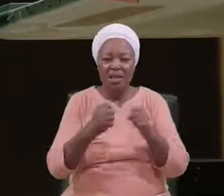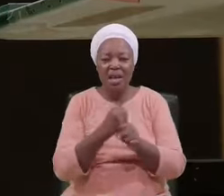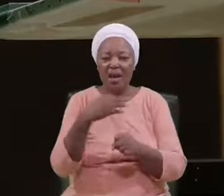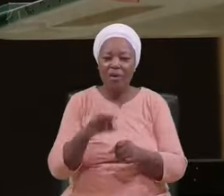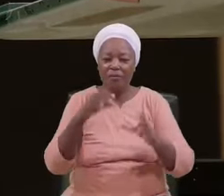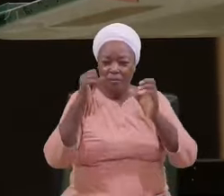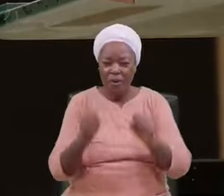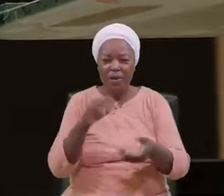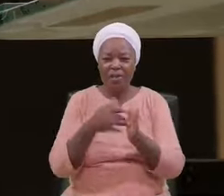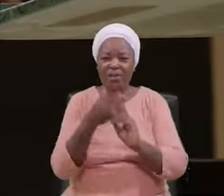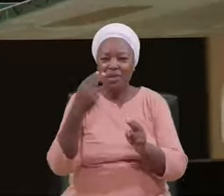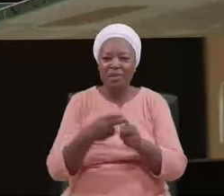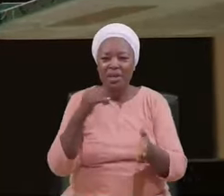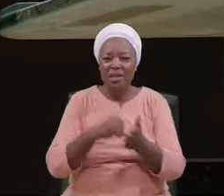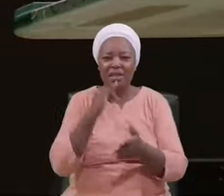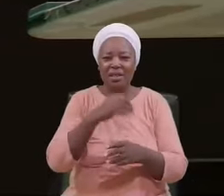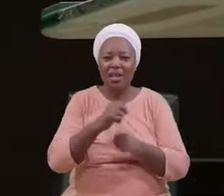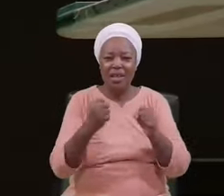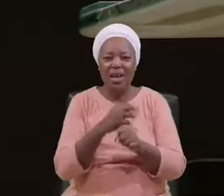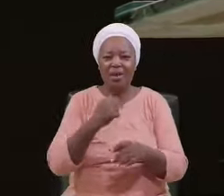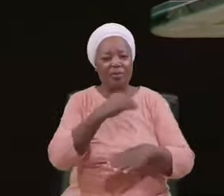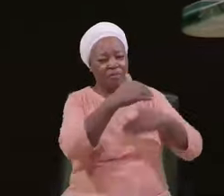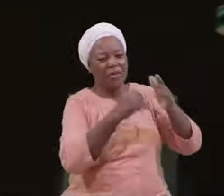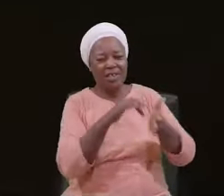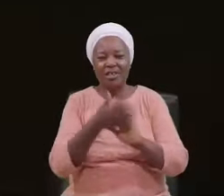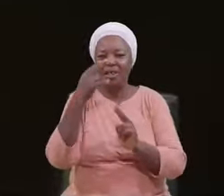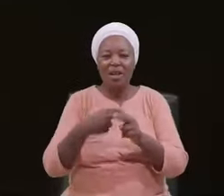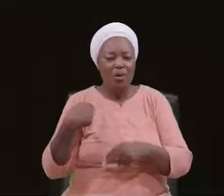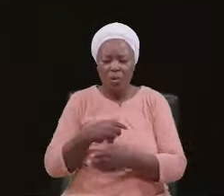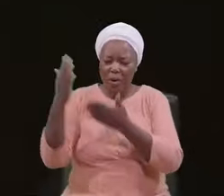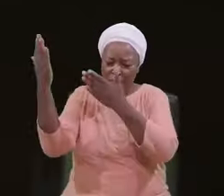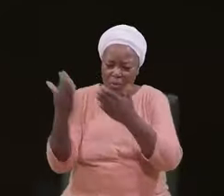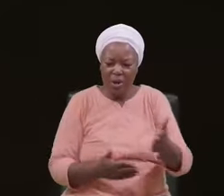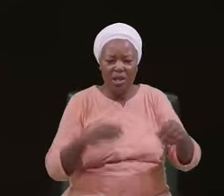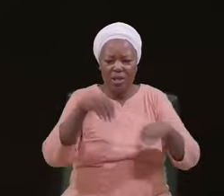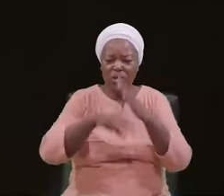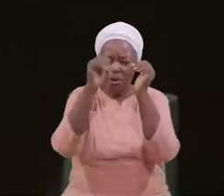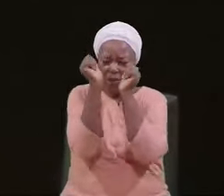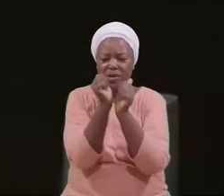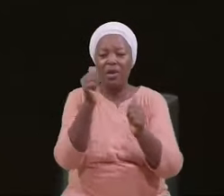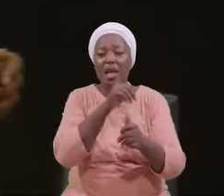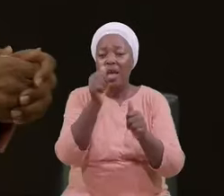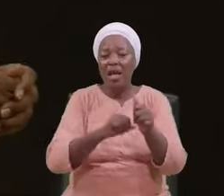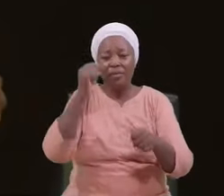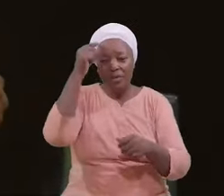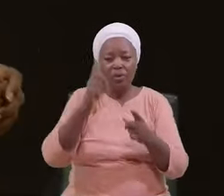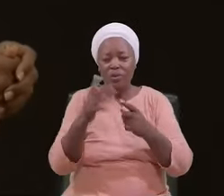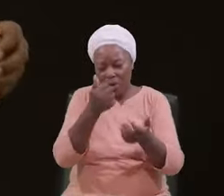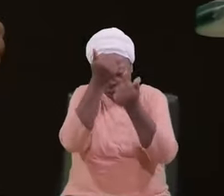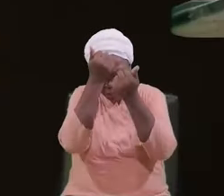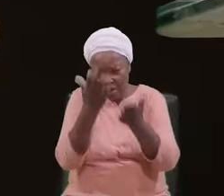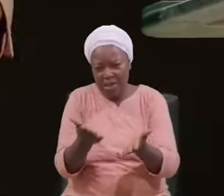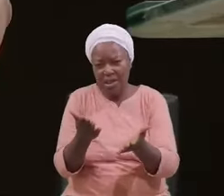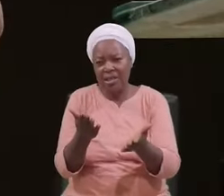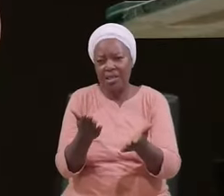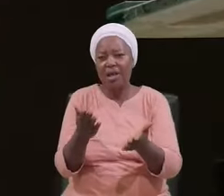de progrès. Alors, c'est dit que et nous renversons les raisonnements et toute hauteur qui s'élève contre la connaissance de